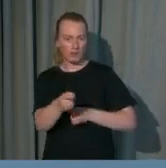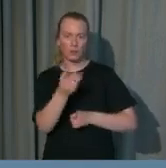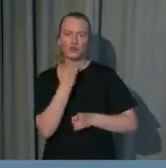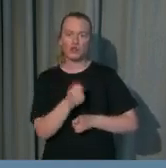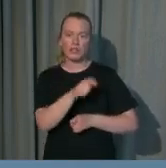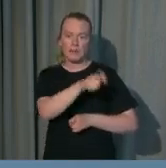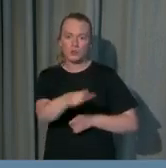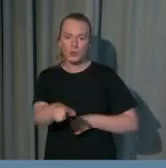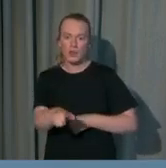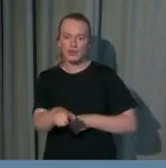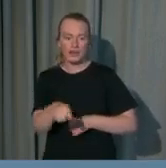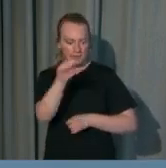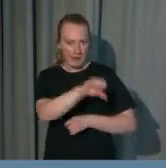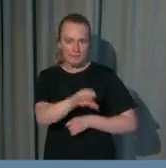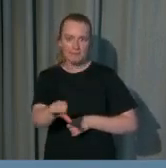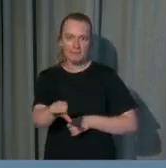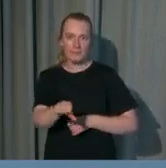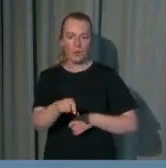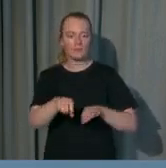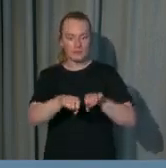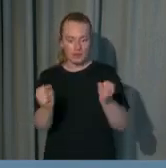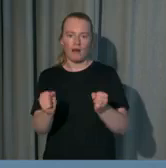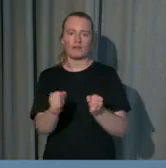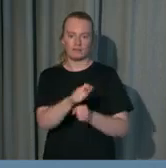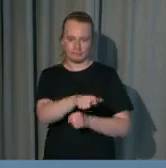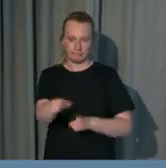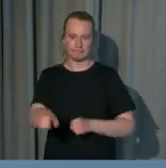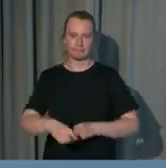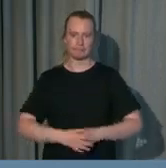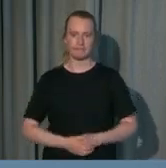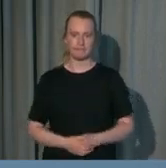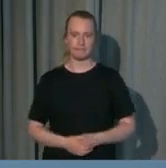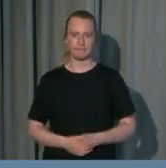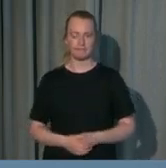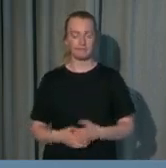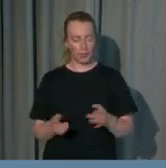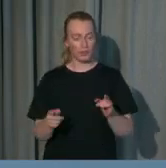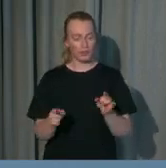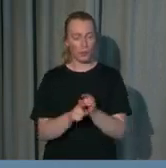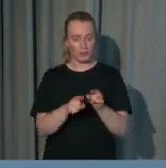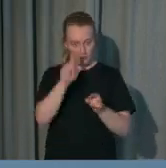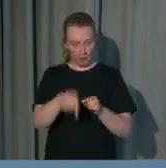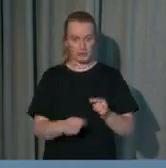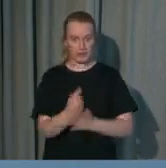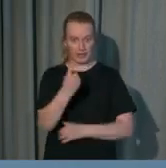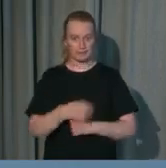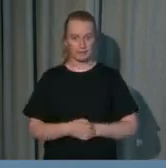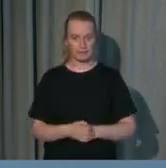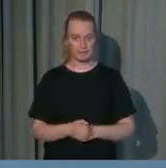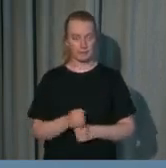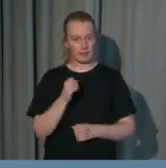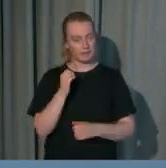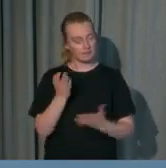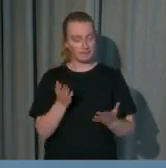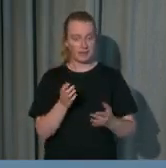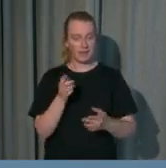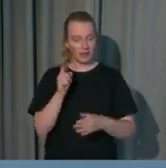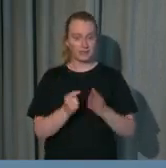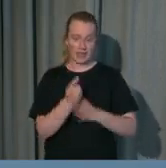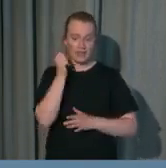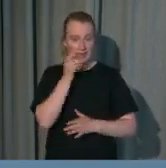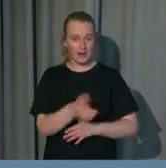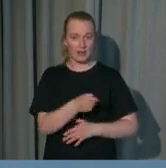liv og skadet. Sånn kan skje. Sånn kan hverdagen være. Det kan